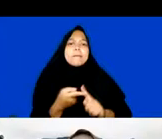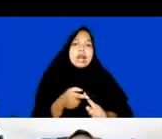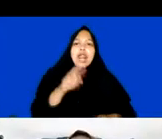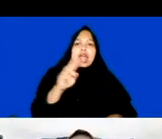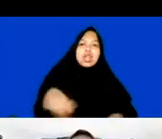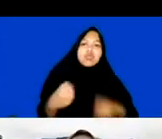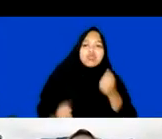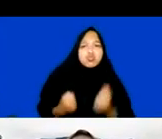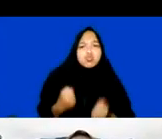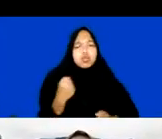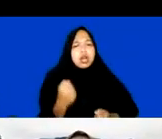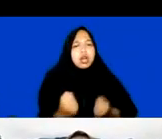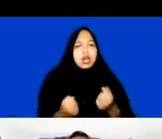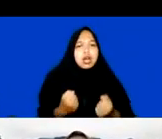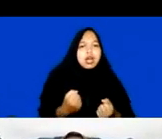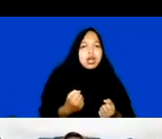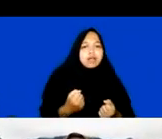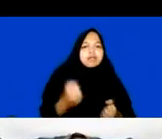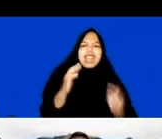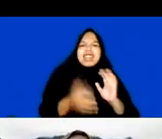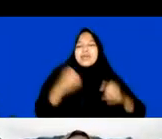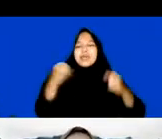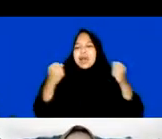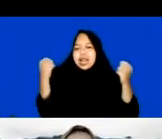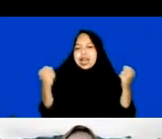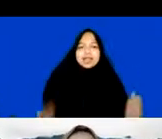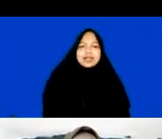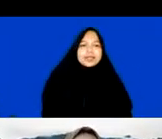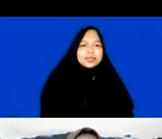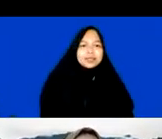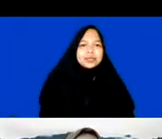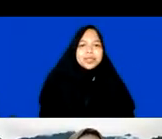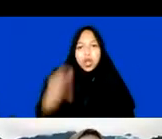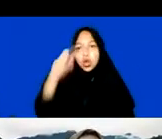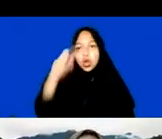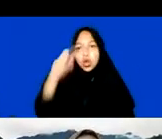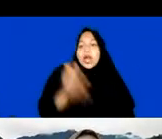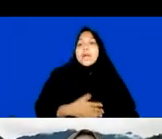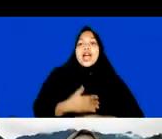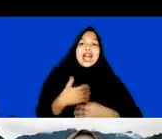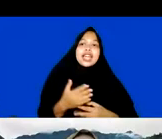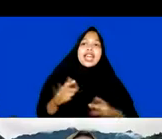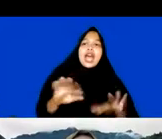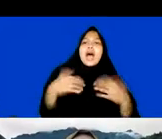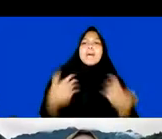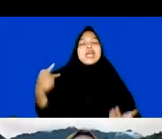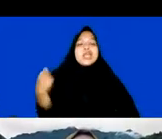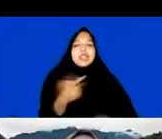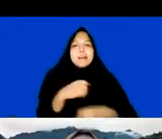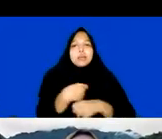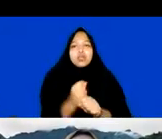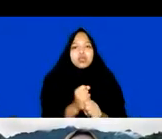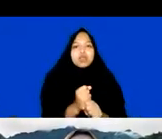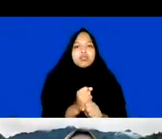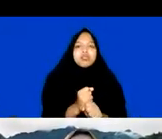gitu. Nah, okay. Seperti itu sih, dan limited itu juga ya itu tadi untuk menghargai ya apa yang kita buat gitu loh, nggak sebatas